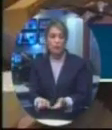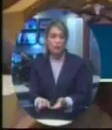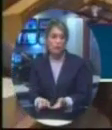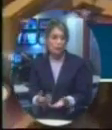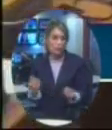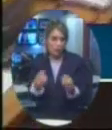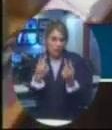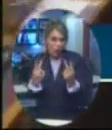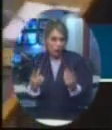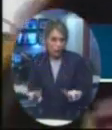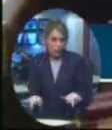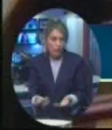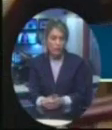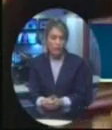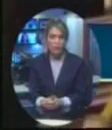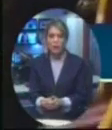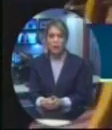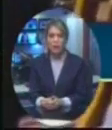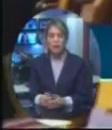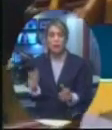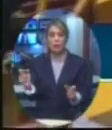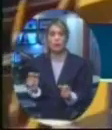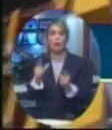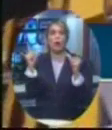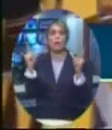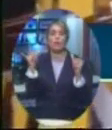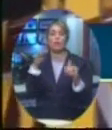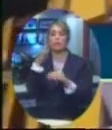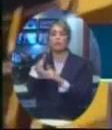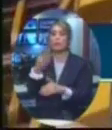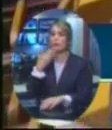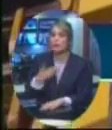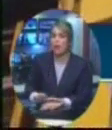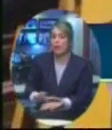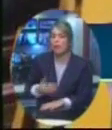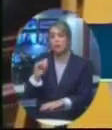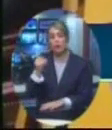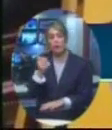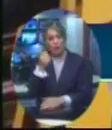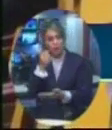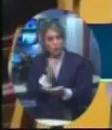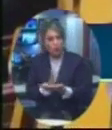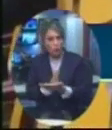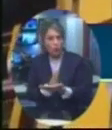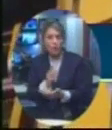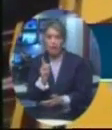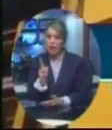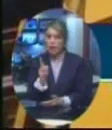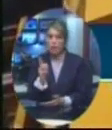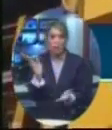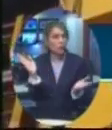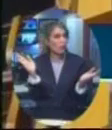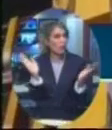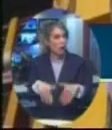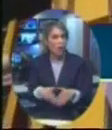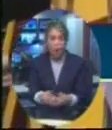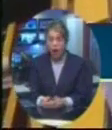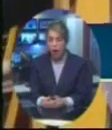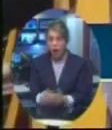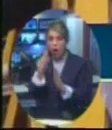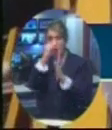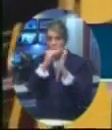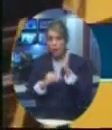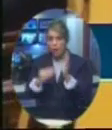חשוב. פתאום הכניסו אותנו, האמת שקצת התכוננו, אבל זה היה הרבה יותר גרוע, לאיזושהי רשימה של מדינות